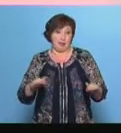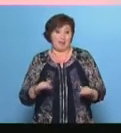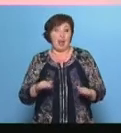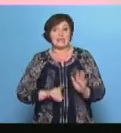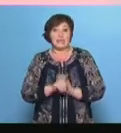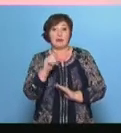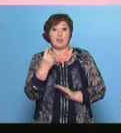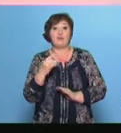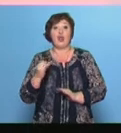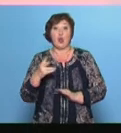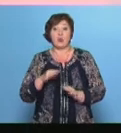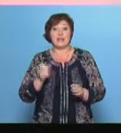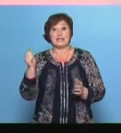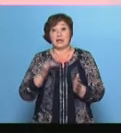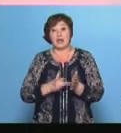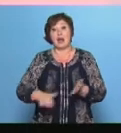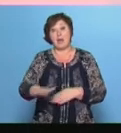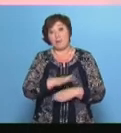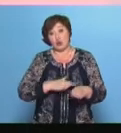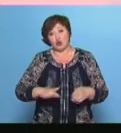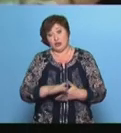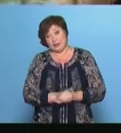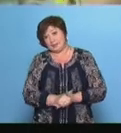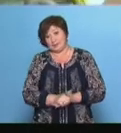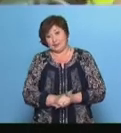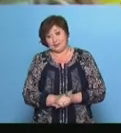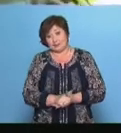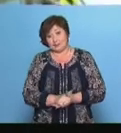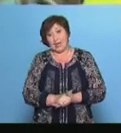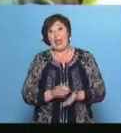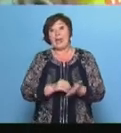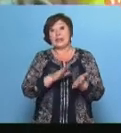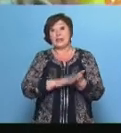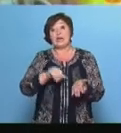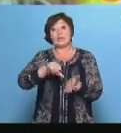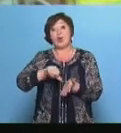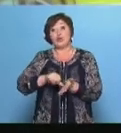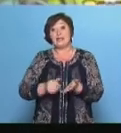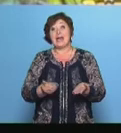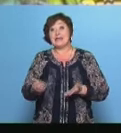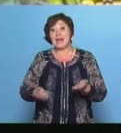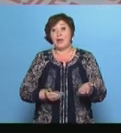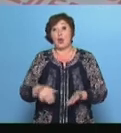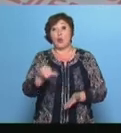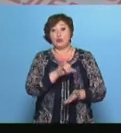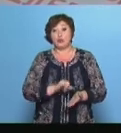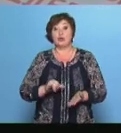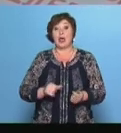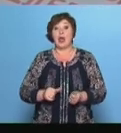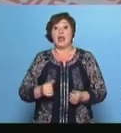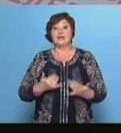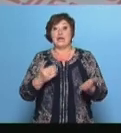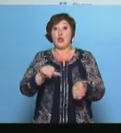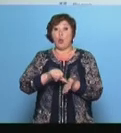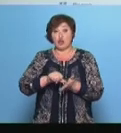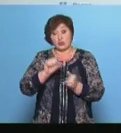Центральной площади. Подробности у Романа Вагинова. Регистрация участников забега в Удмуртии идет полным ходом. Стать ее участником